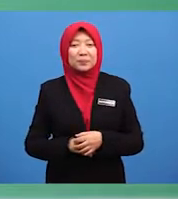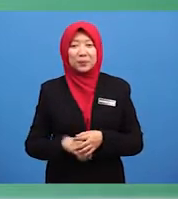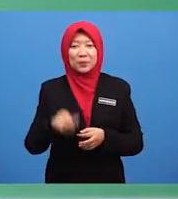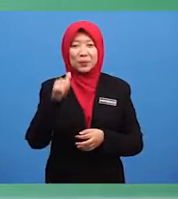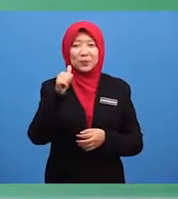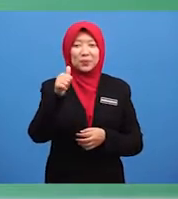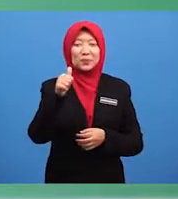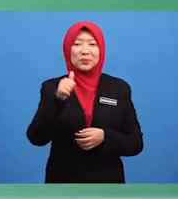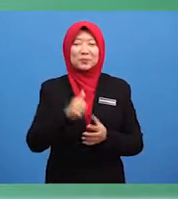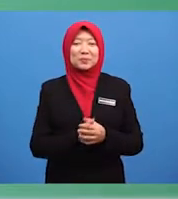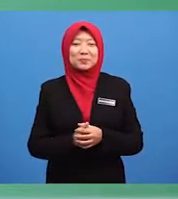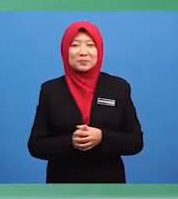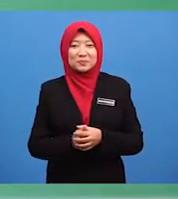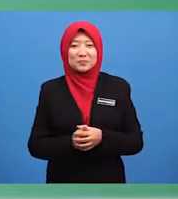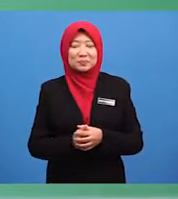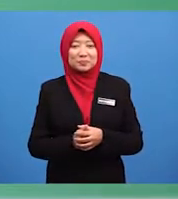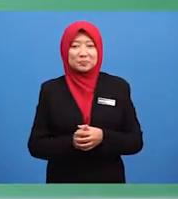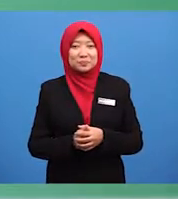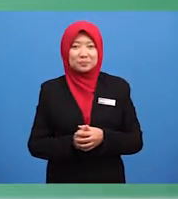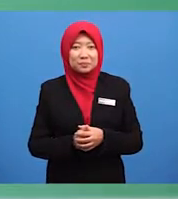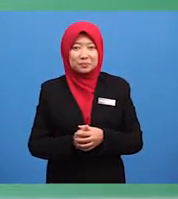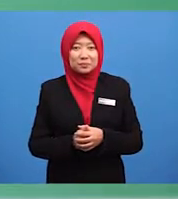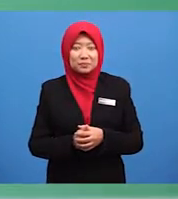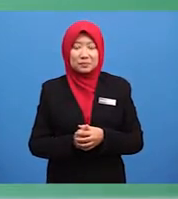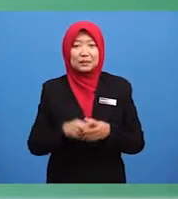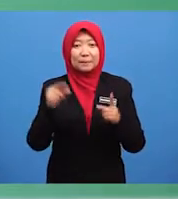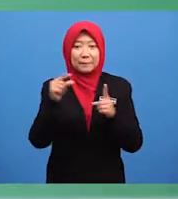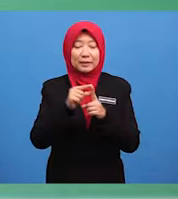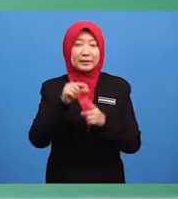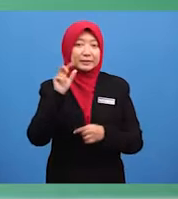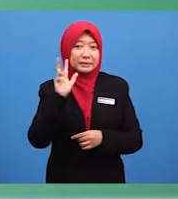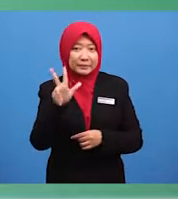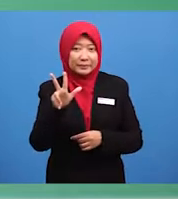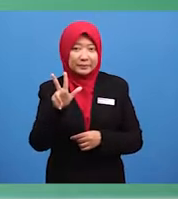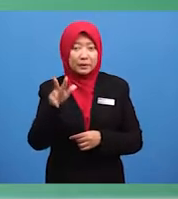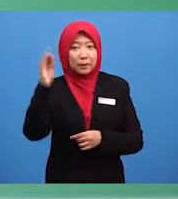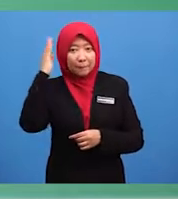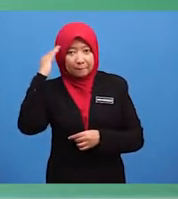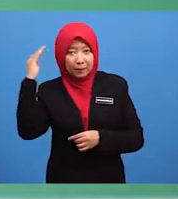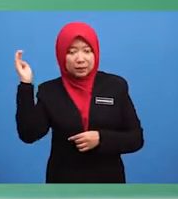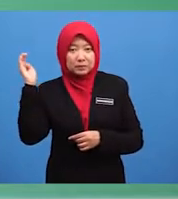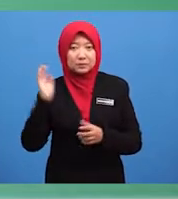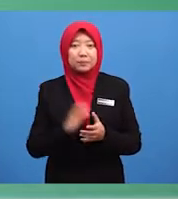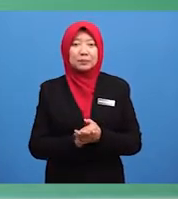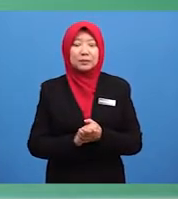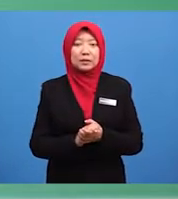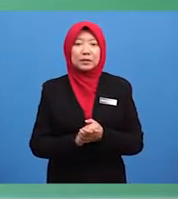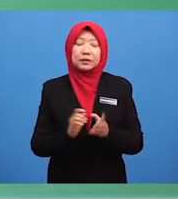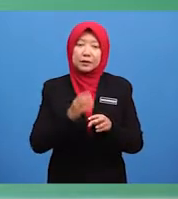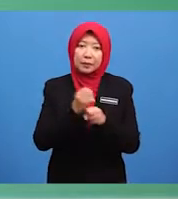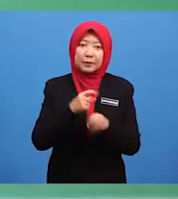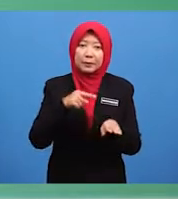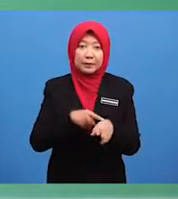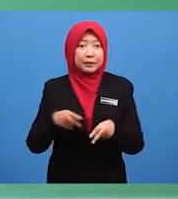Bagus. Hebat murid-murid cikgu. Perkataan yang ketiga. pembayangnya. Terdapat